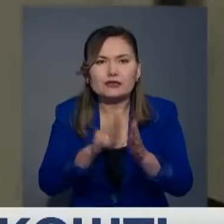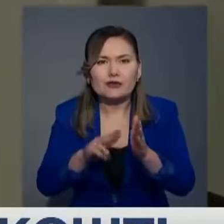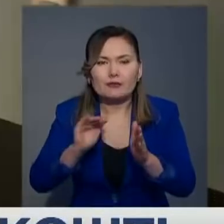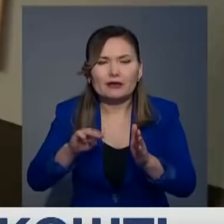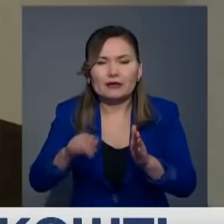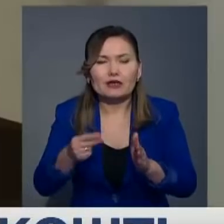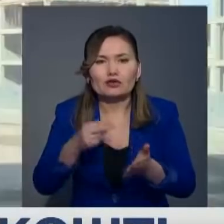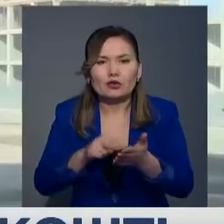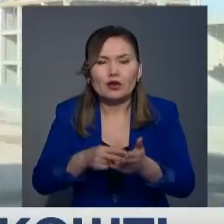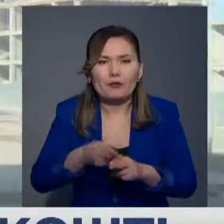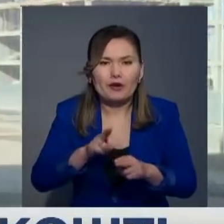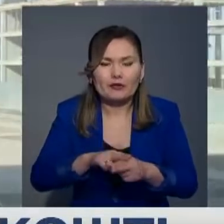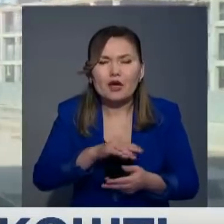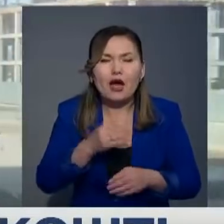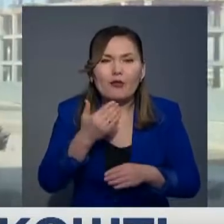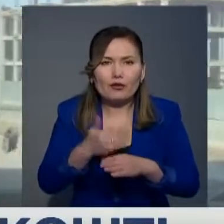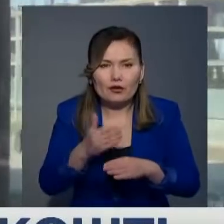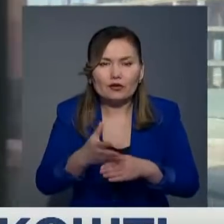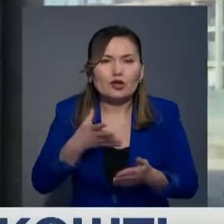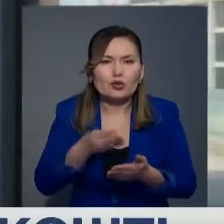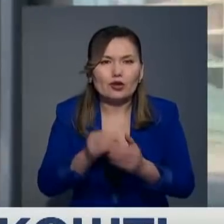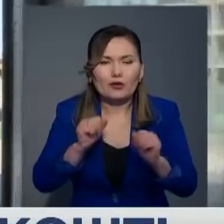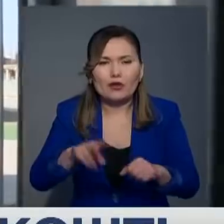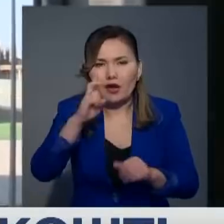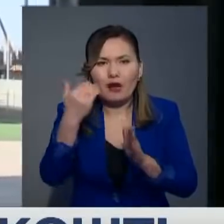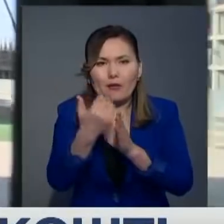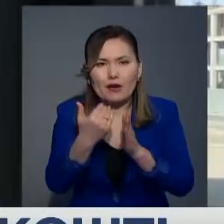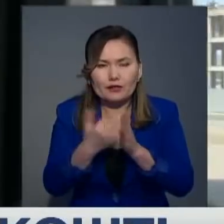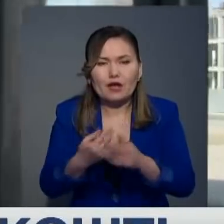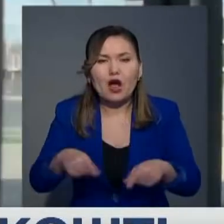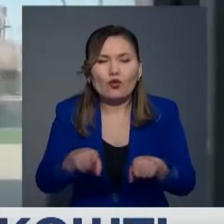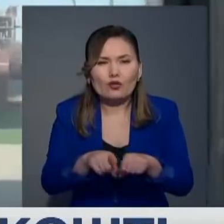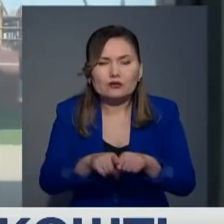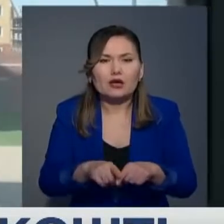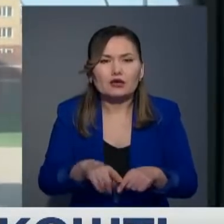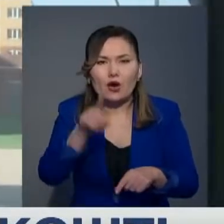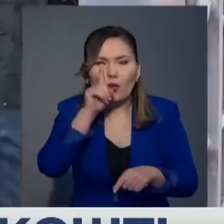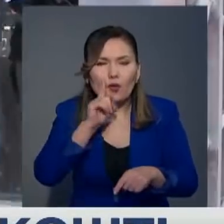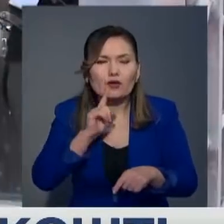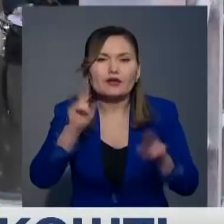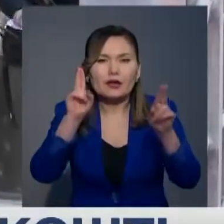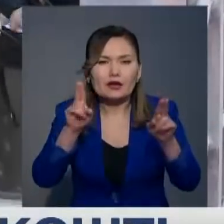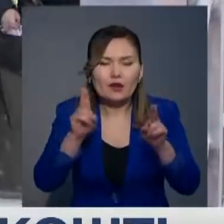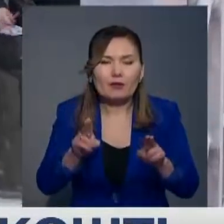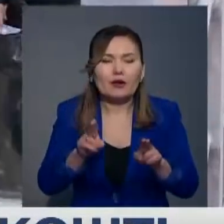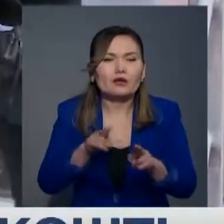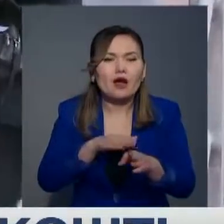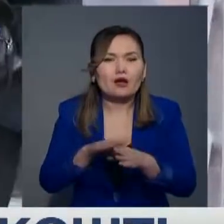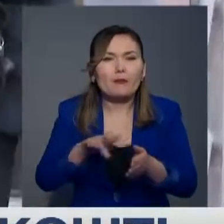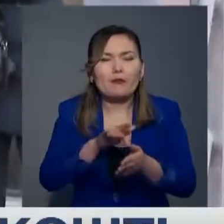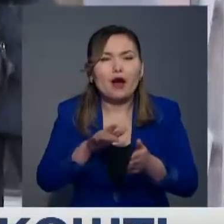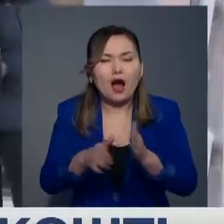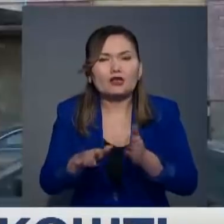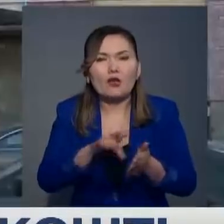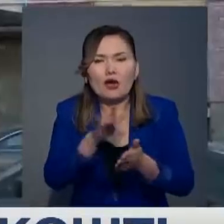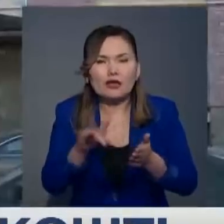шамасында. Оны мүмкіндігіне қарай бөліп төлеуге болады. Нұрлы жер бағдарламасының осындай қолайлы ережесін атыраулықтар кеңінен пайдалануда.